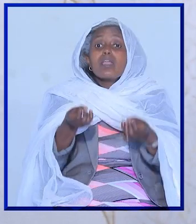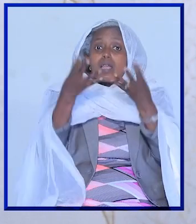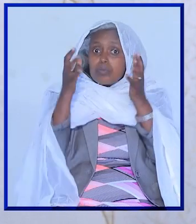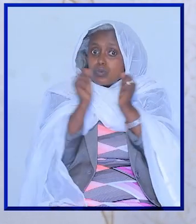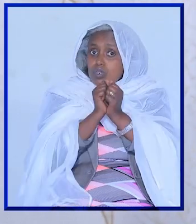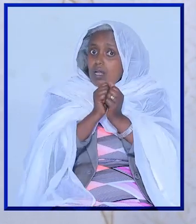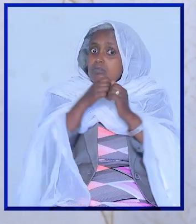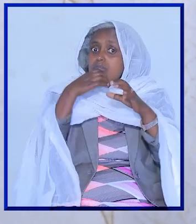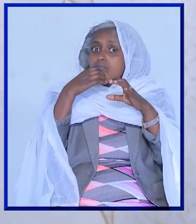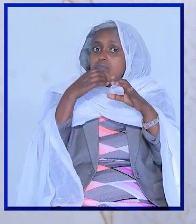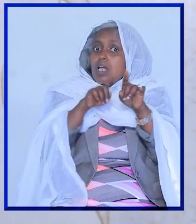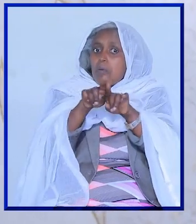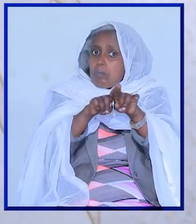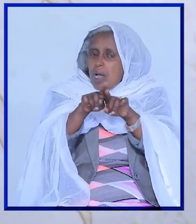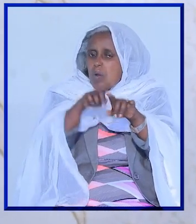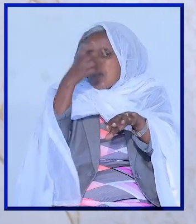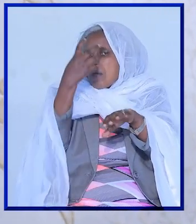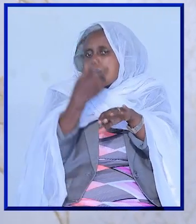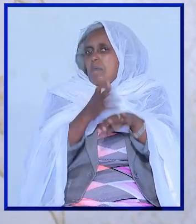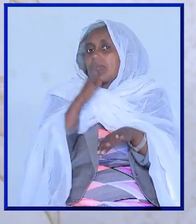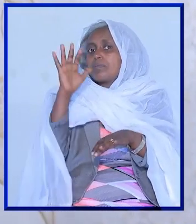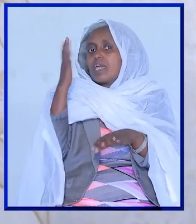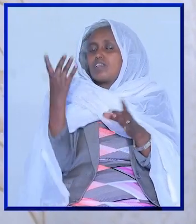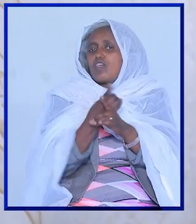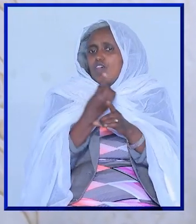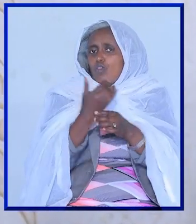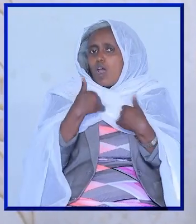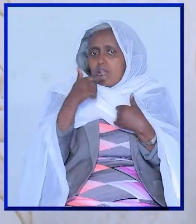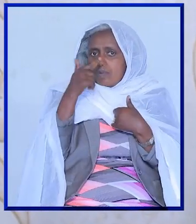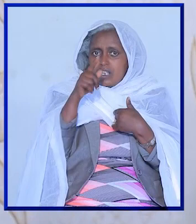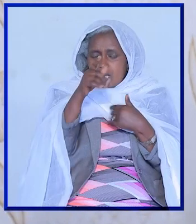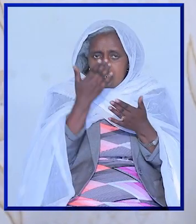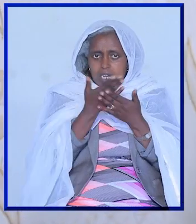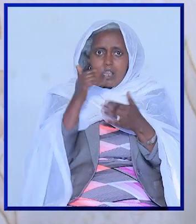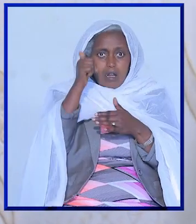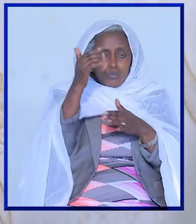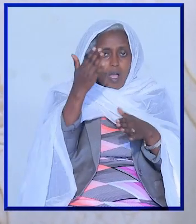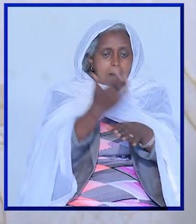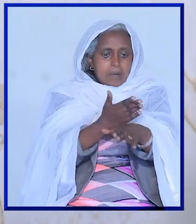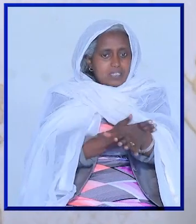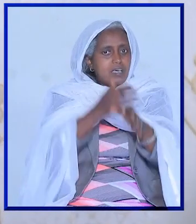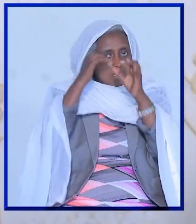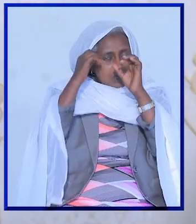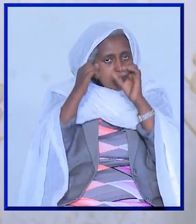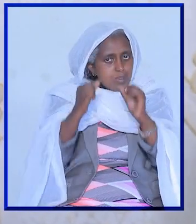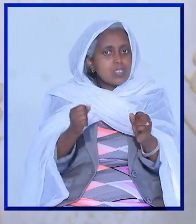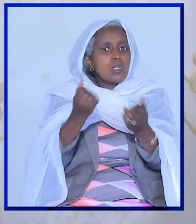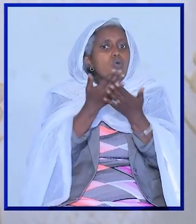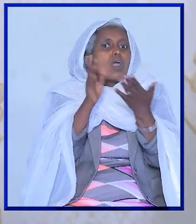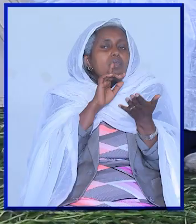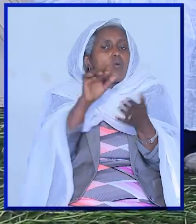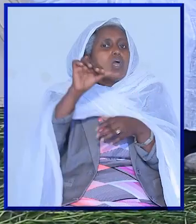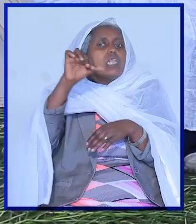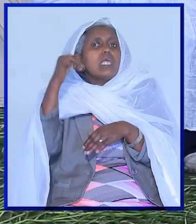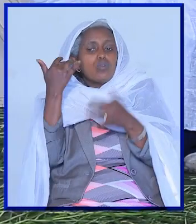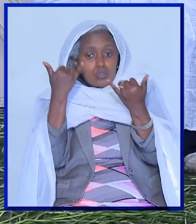ከብዙዎች ጋር እግባባለሁ፣ የማይከብድ አይነት ተፈጥሮ አለኝ ብላለች። ያንን ነገር ራሷ ማስተካከል የምትችለው ነገር አይደለም ወይ?